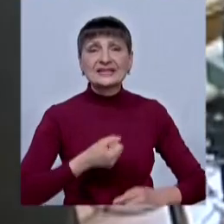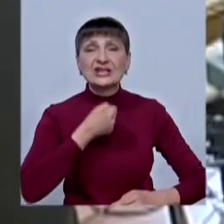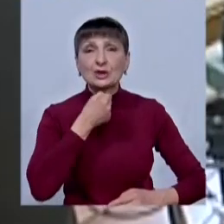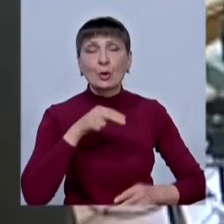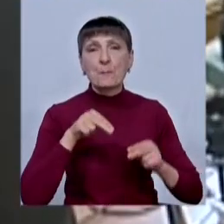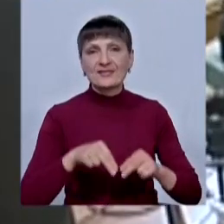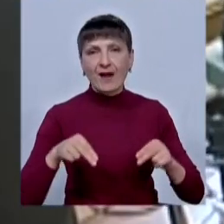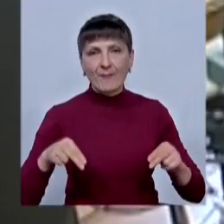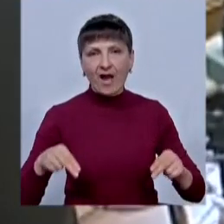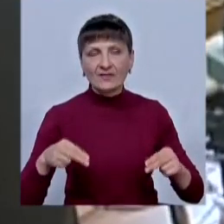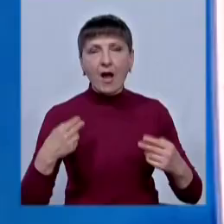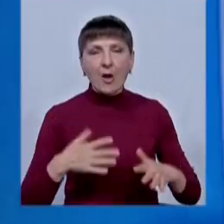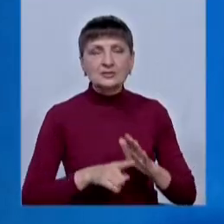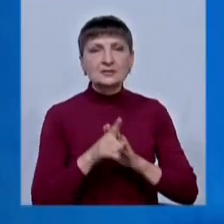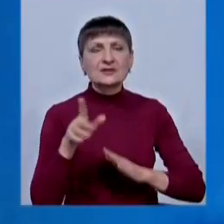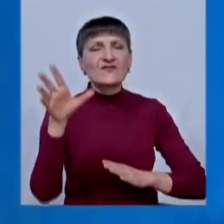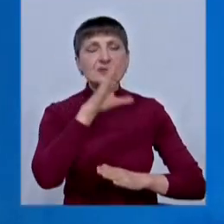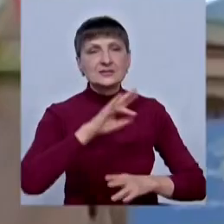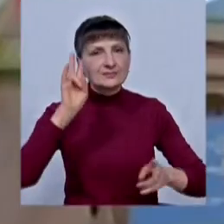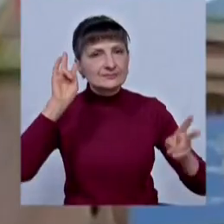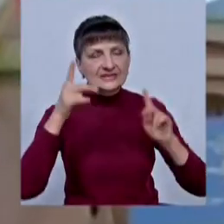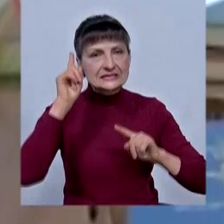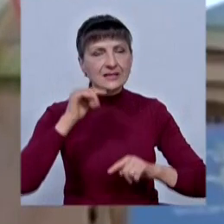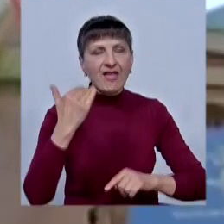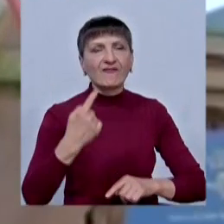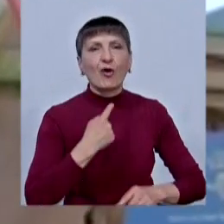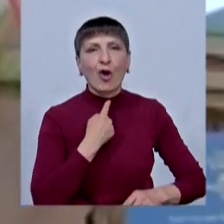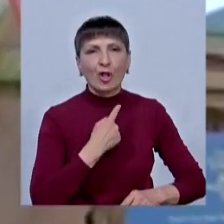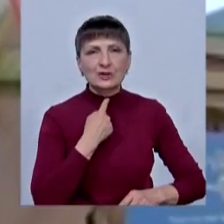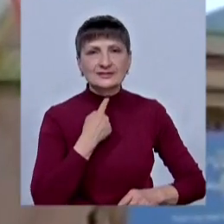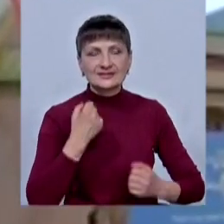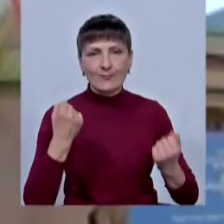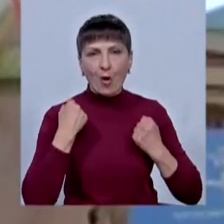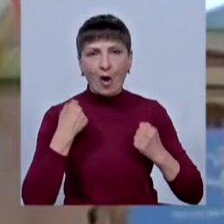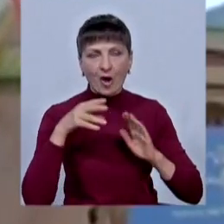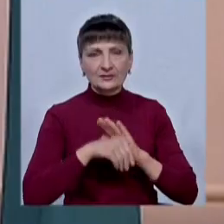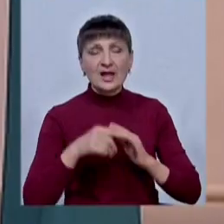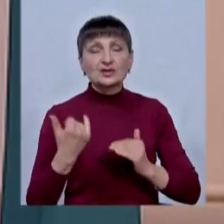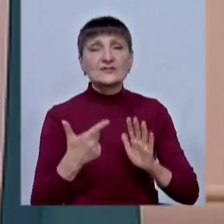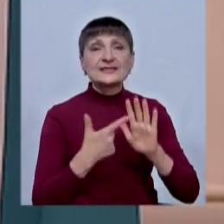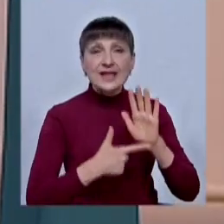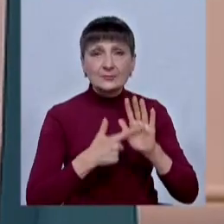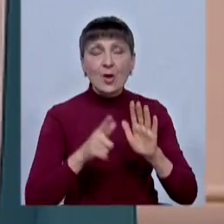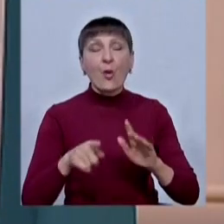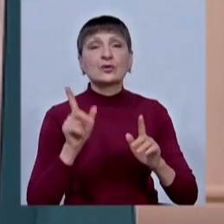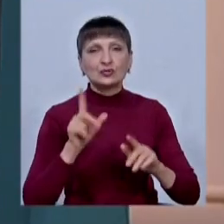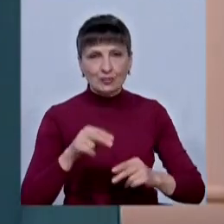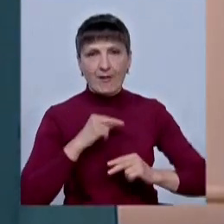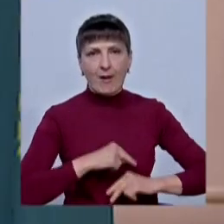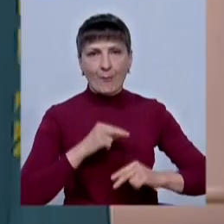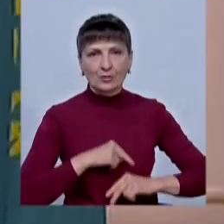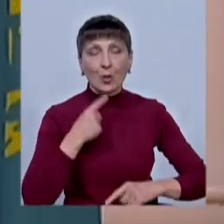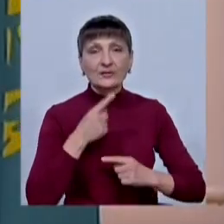петропавловске а стал самым узнаваемым голосом спортивной алмата сегодня ему 70 и он все еще в седле мужчина